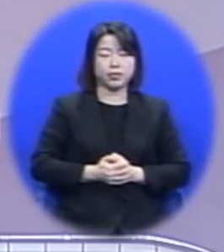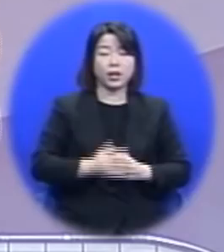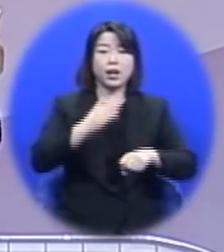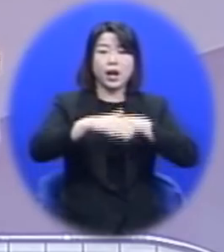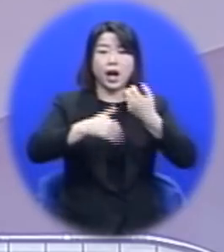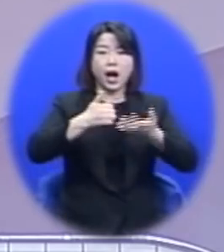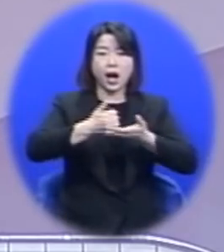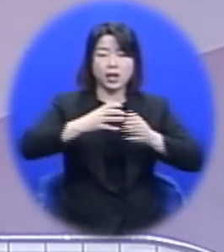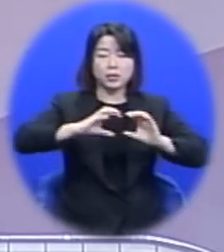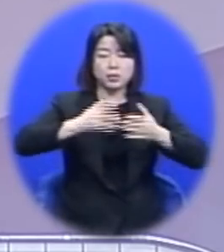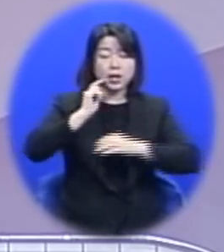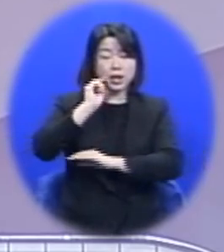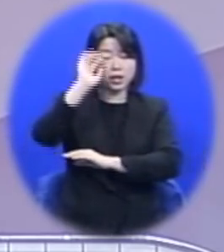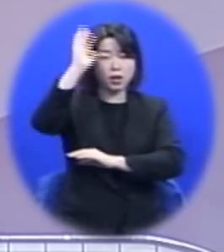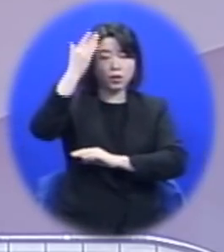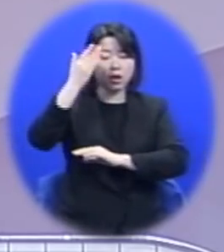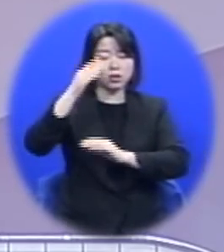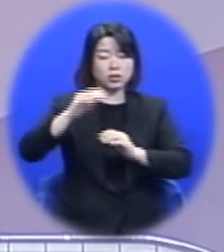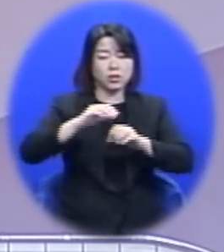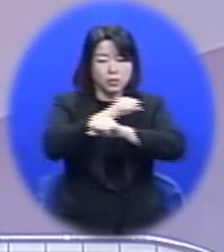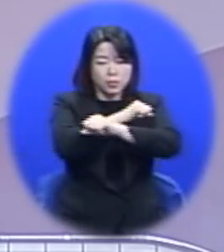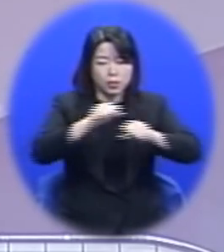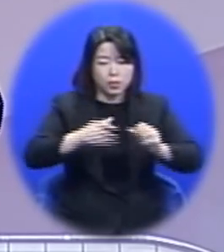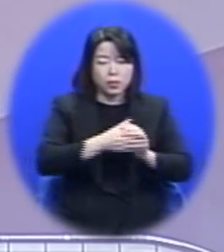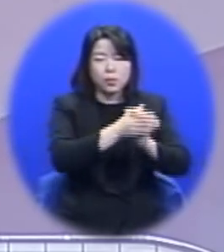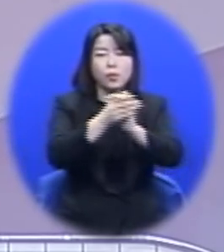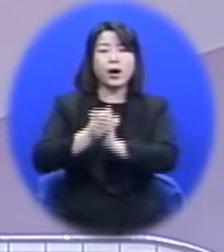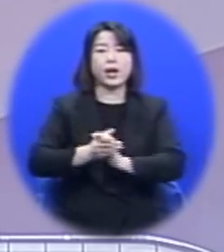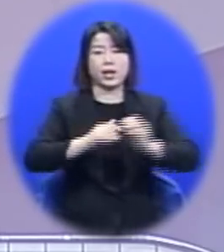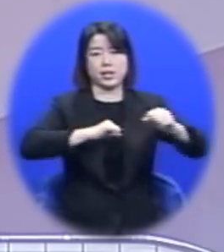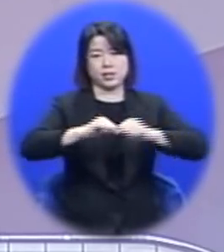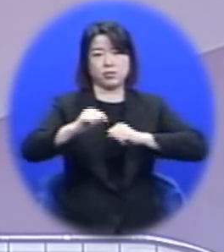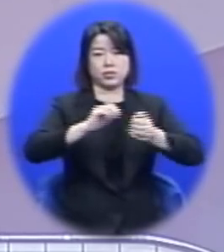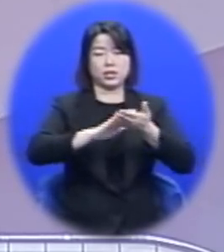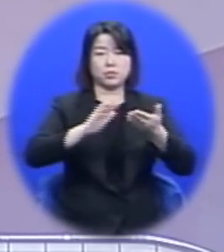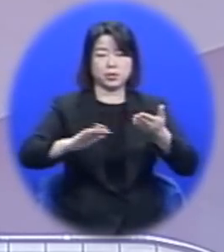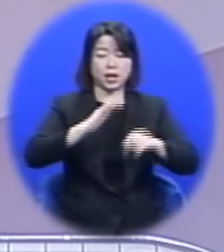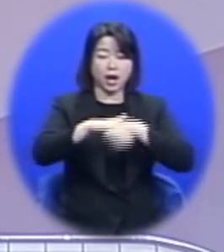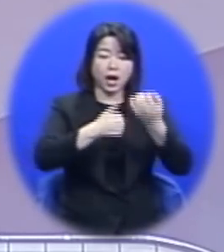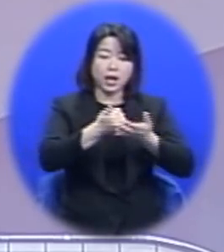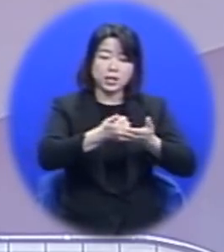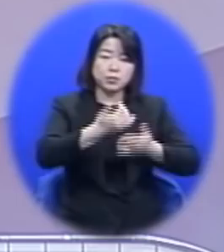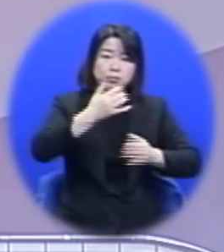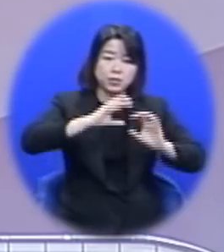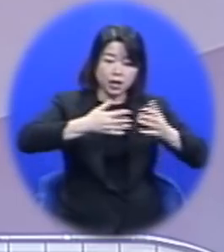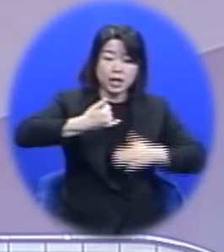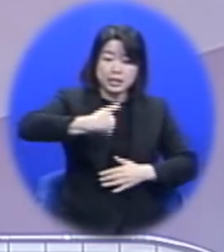하나님의 나라의 영광은 화해의 역사입니다. 하나님의 자녀의 특징도 똑같아요.